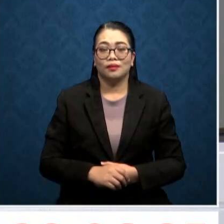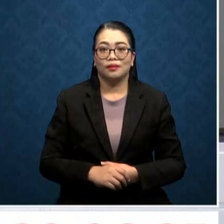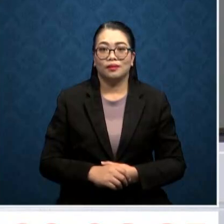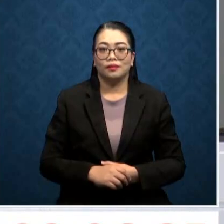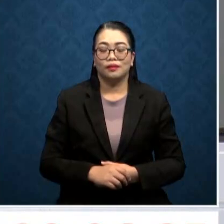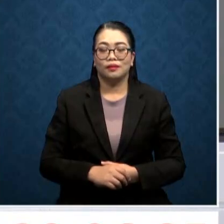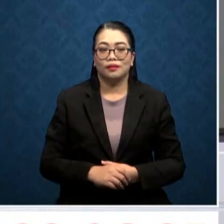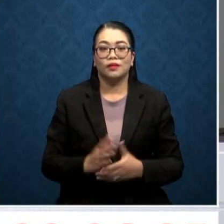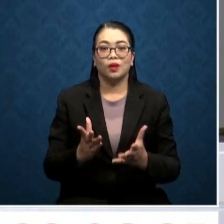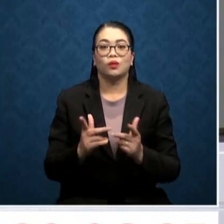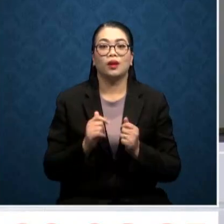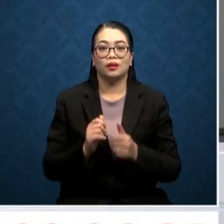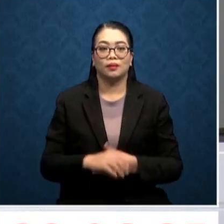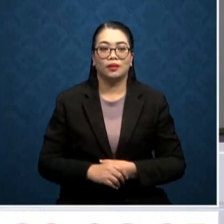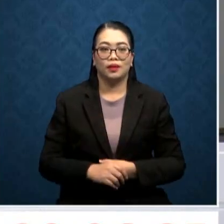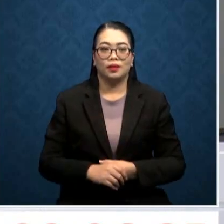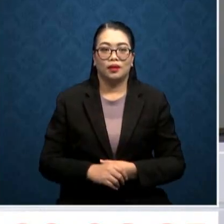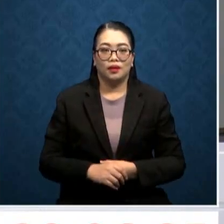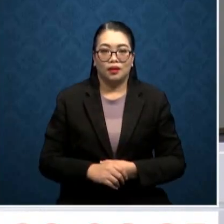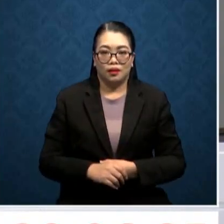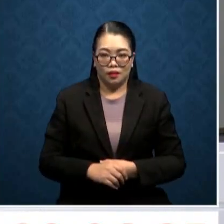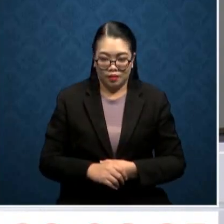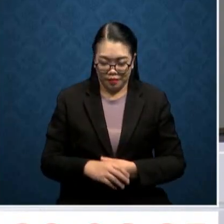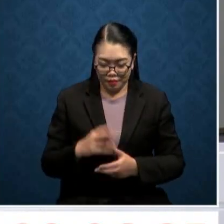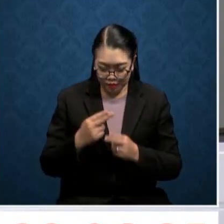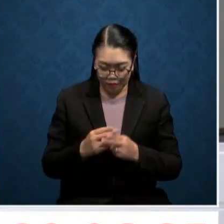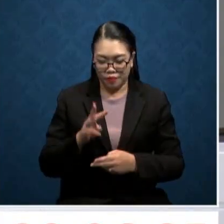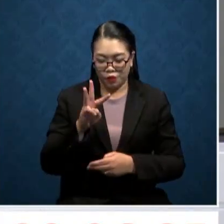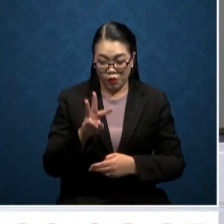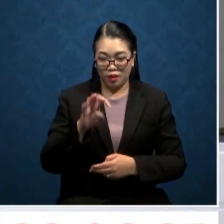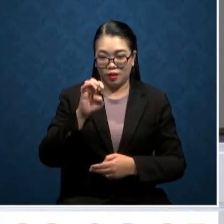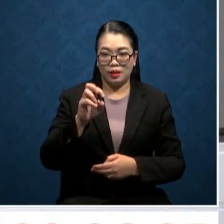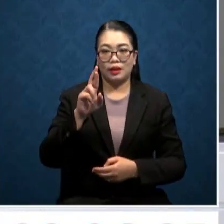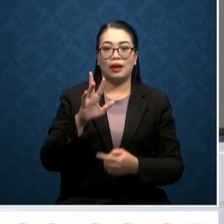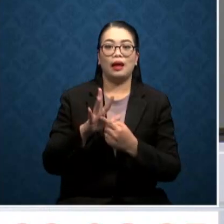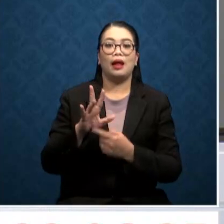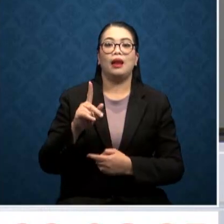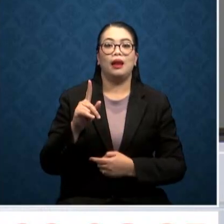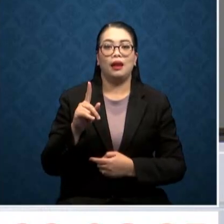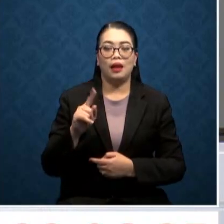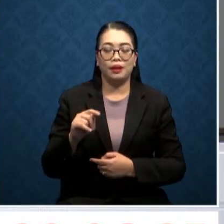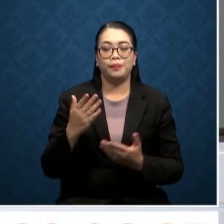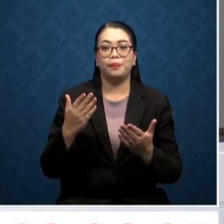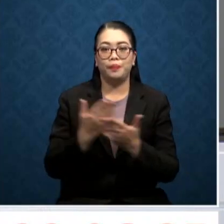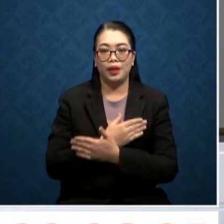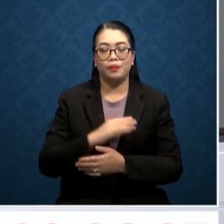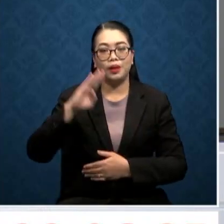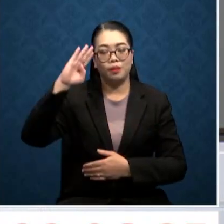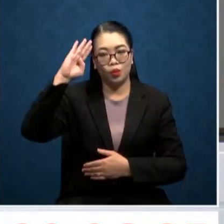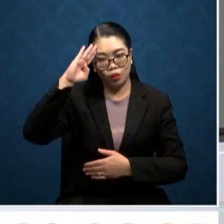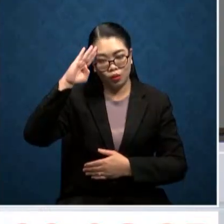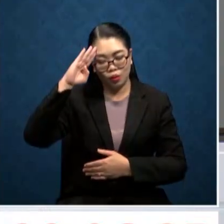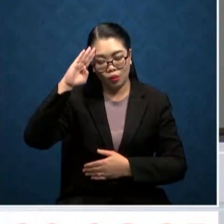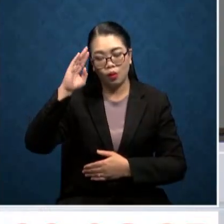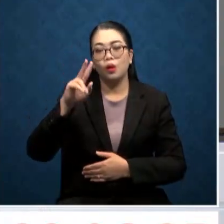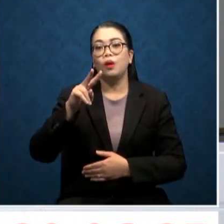ขออนุญาตท่านประธานครับนายวิรัตลิ้มสุวัฒน์นะครับเปลี่ยนเป็นพลโทน